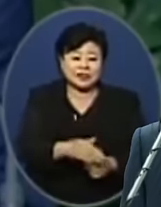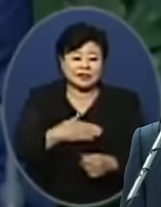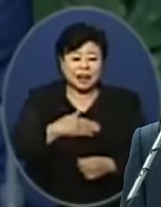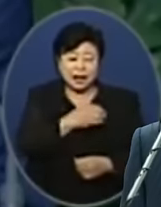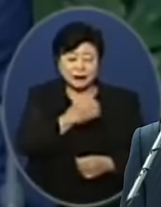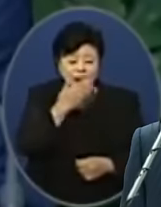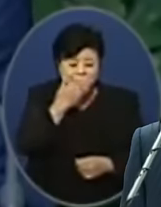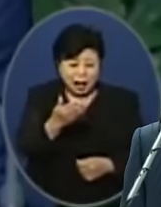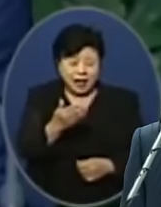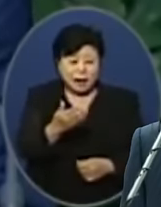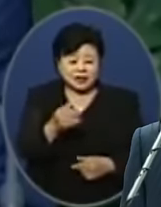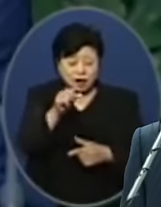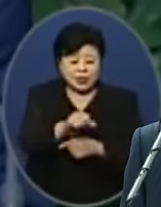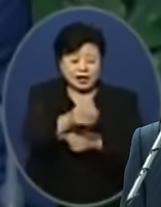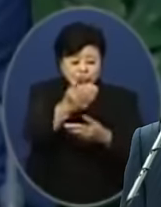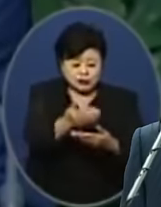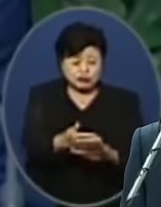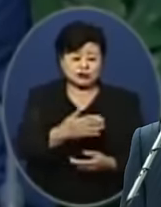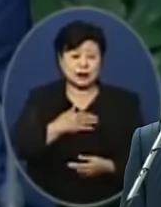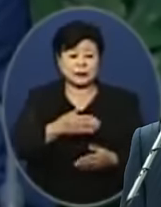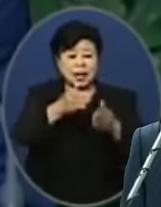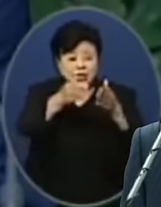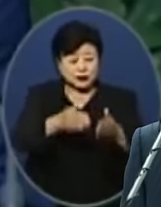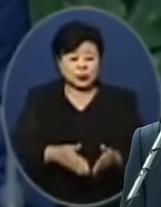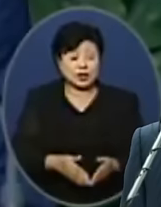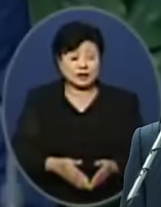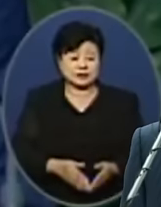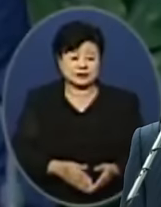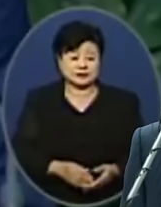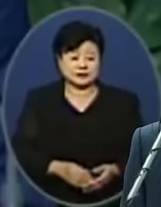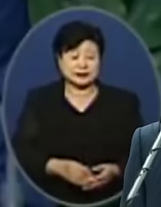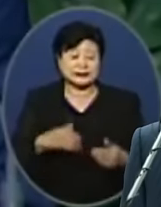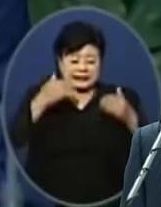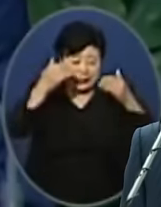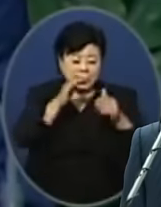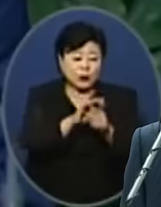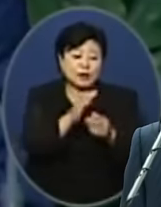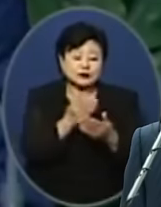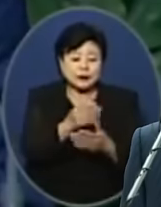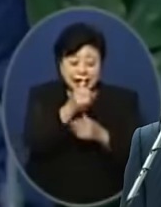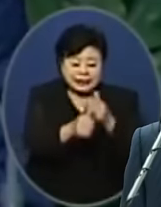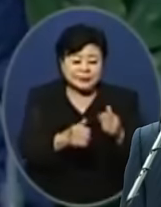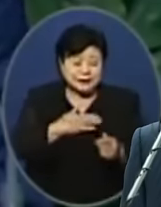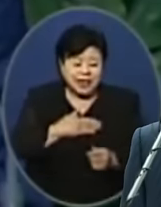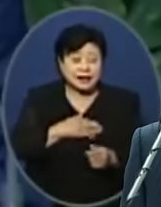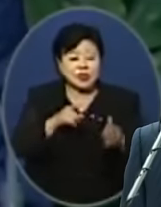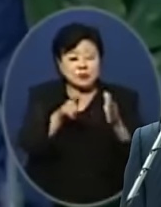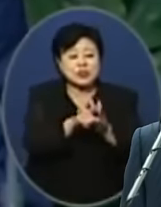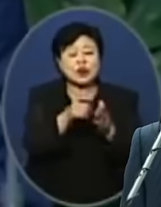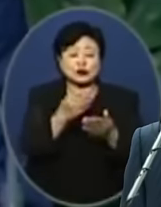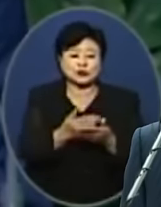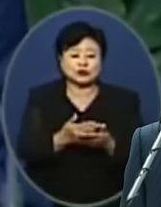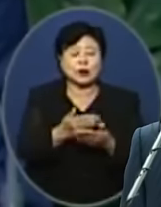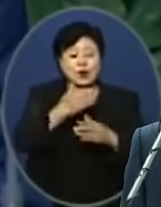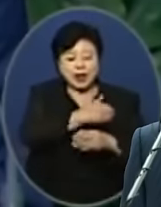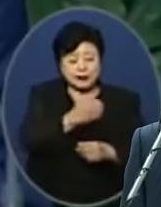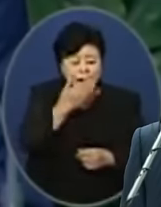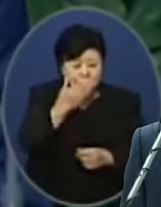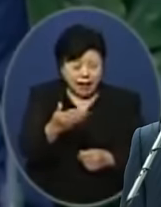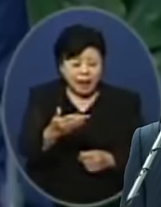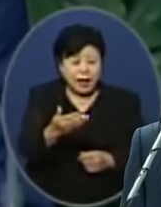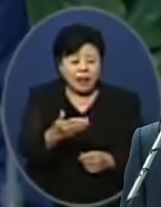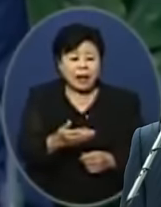감당할 만하니까 하나님이 그를 통해서 더 잘하게 하시는 것입니다. 하나님 나를 믿어주시고 감당할 수